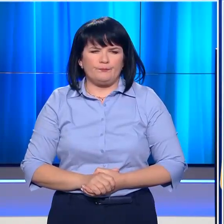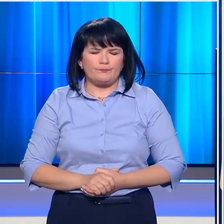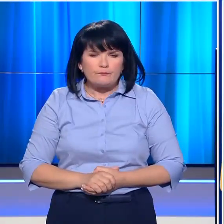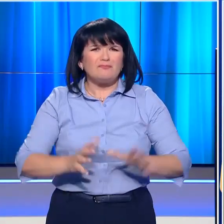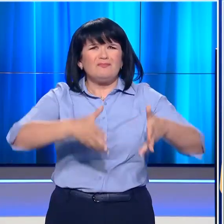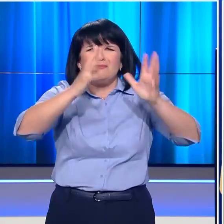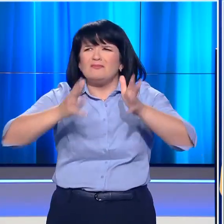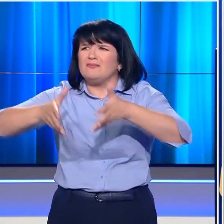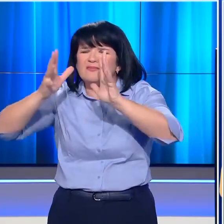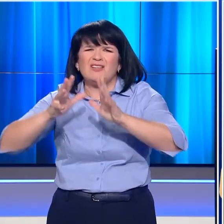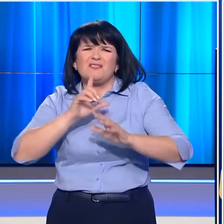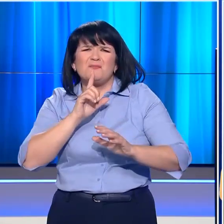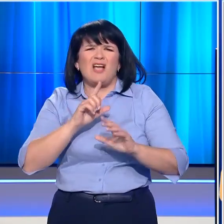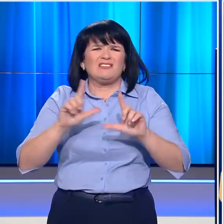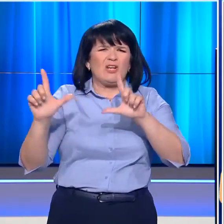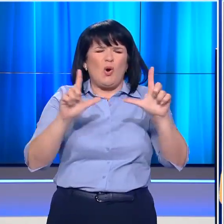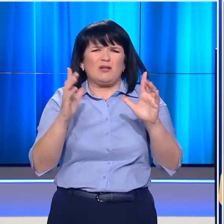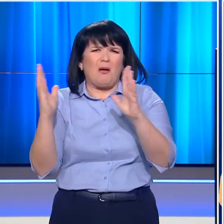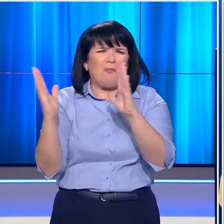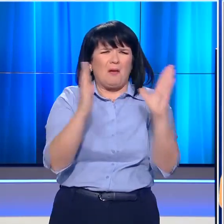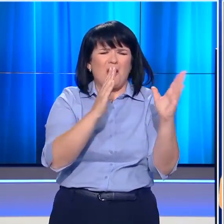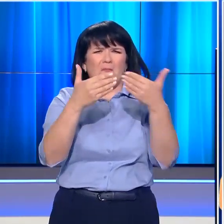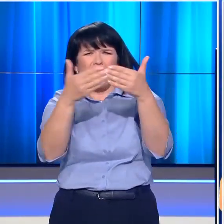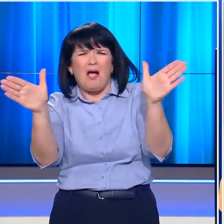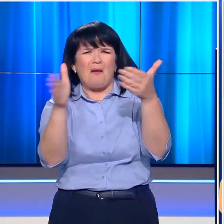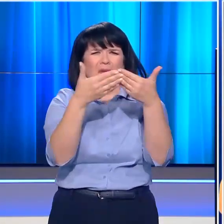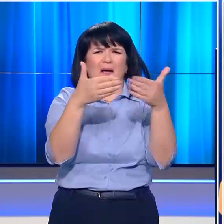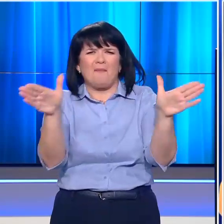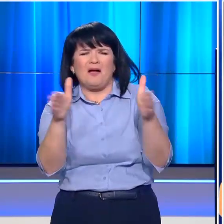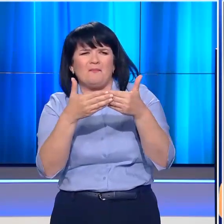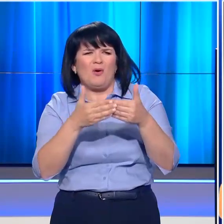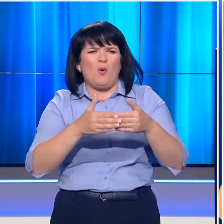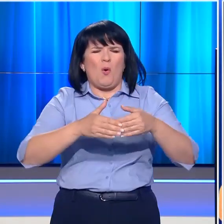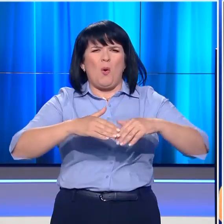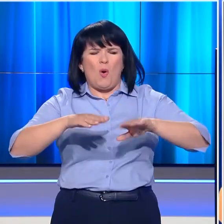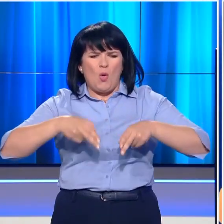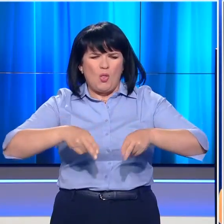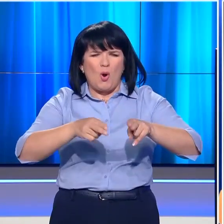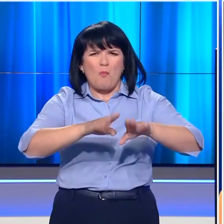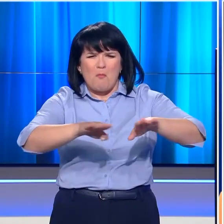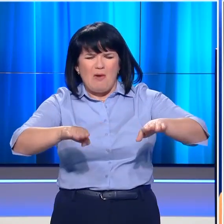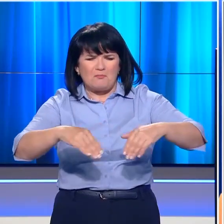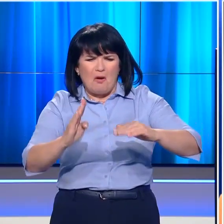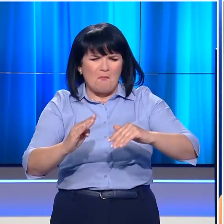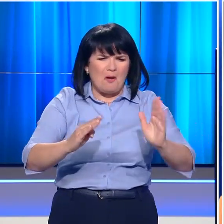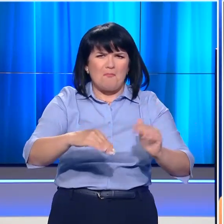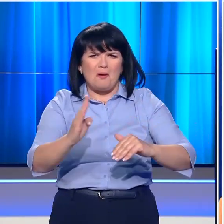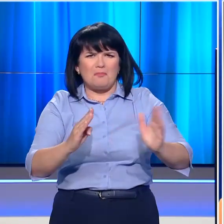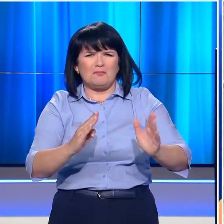Τα κτίρια στην Οαχάκα μοιάζουν χάρτινα. Παράθυρα ανοιγοκλίνουν μόνα τους. Οι πλάκες στους δρόμους ξεκολλούν.